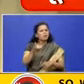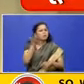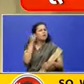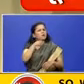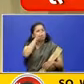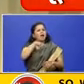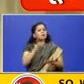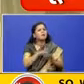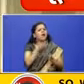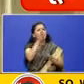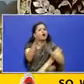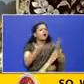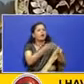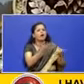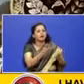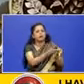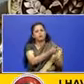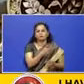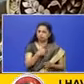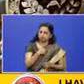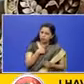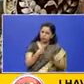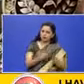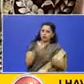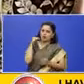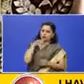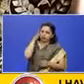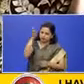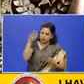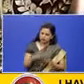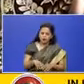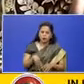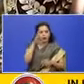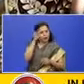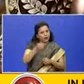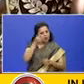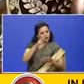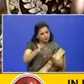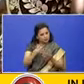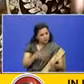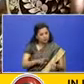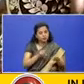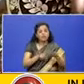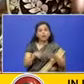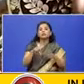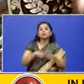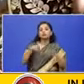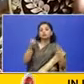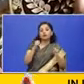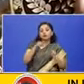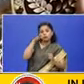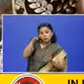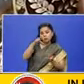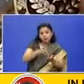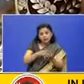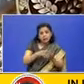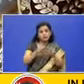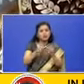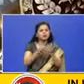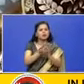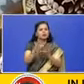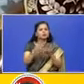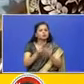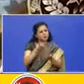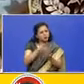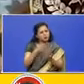कहाँ जाने का मौका मिला आपको? मुझे राजस्थान में मिला, गांधीनगर में मिला, कटरा का जो जम्मू है वहाँ पर मिला मौका साथ में रहने